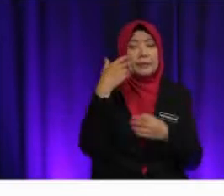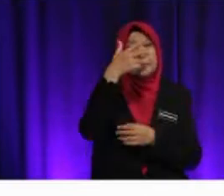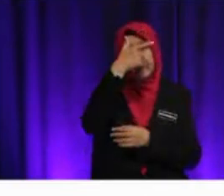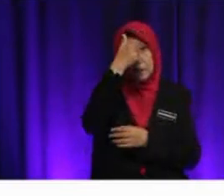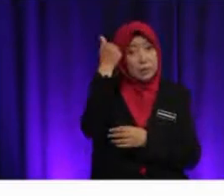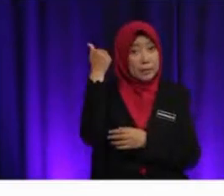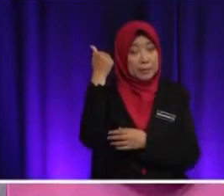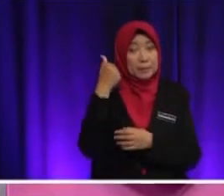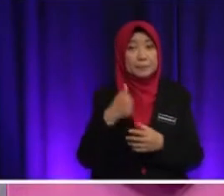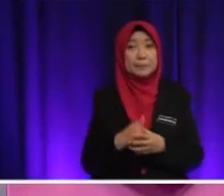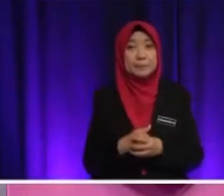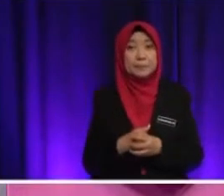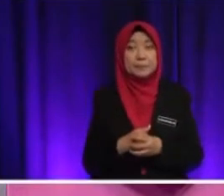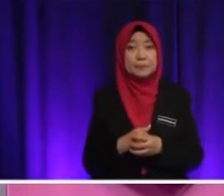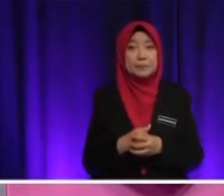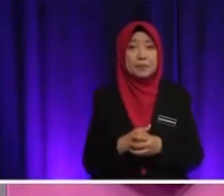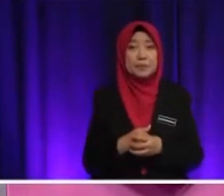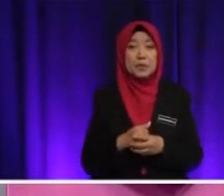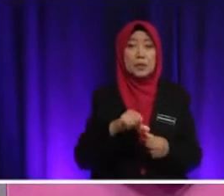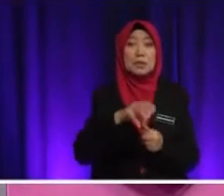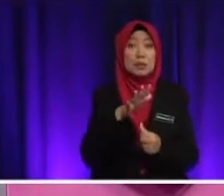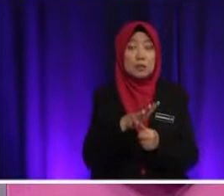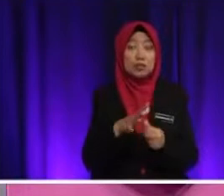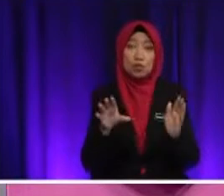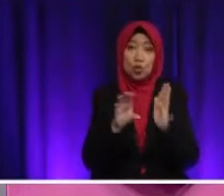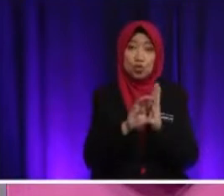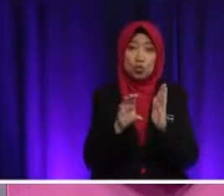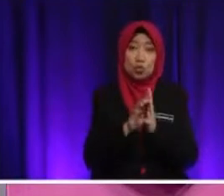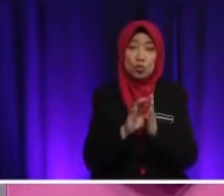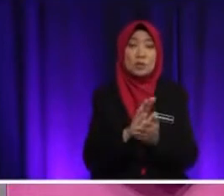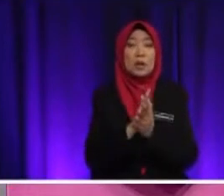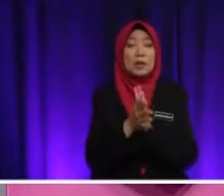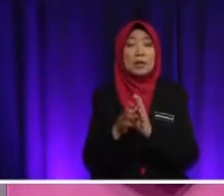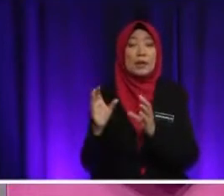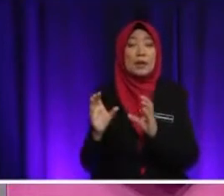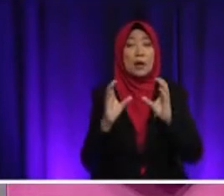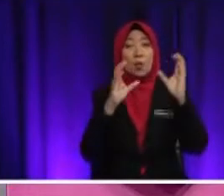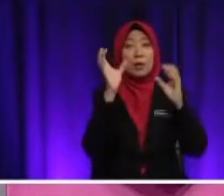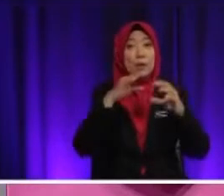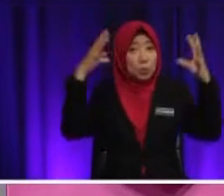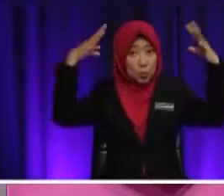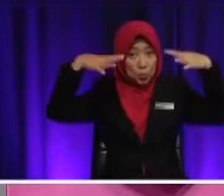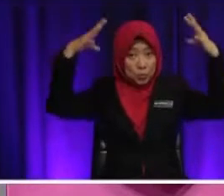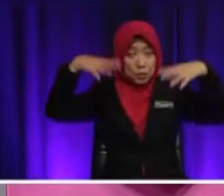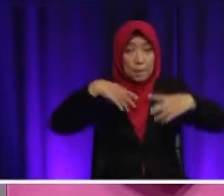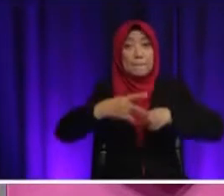Contohnya, kita nak bawa satu contoh bagaimana kejadian awan dan hujan yang berlaku melalui proses penyedatan dan